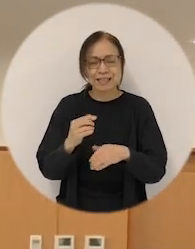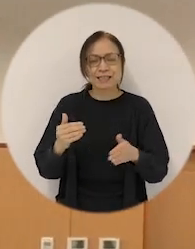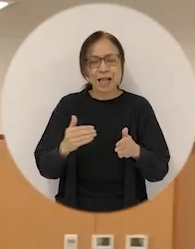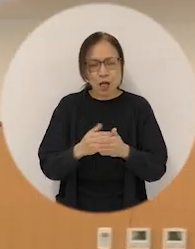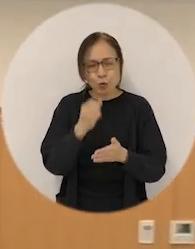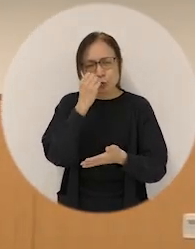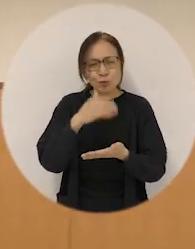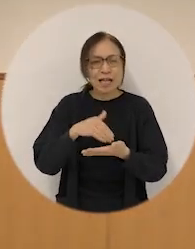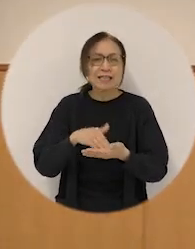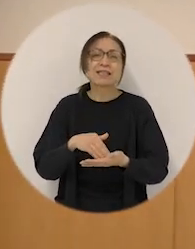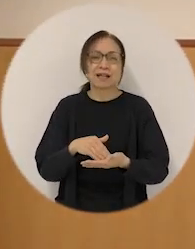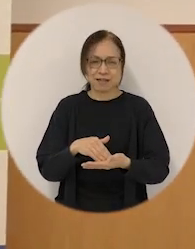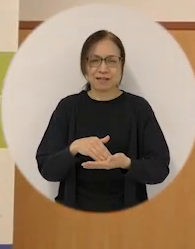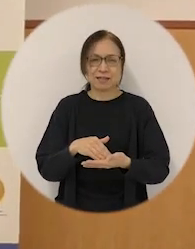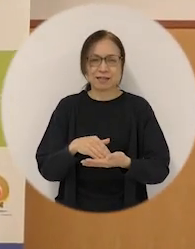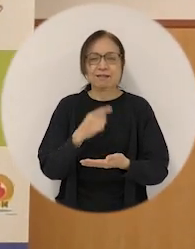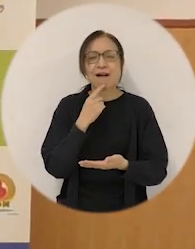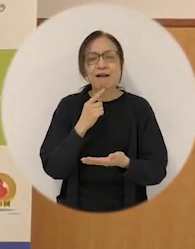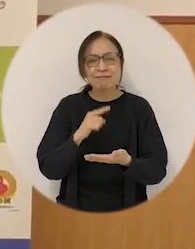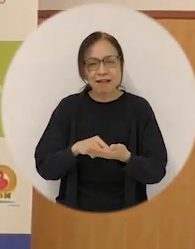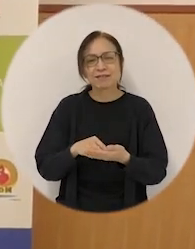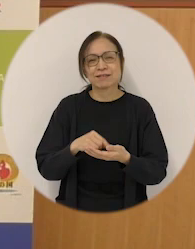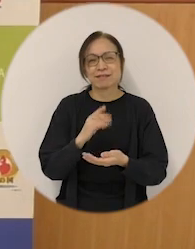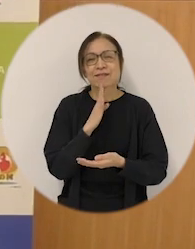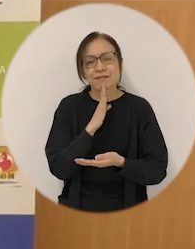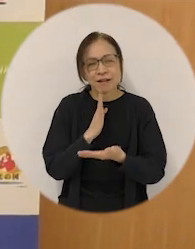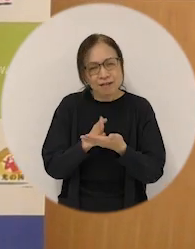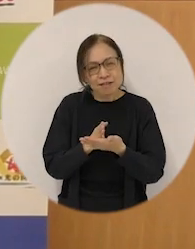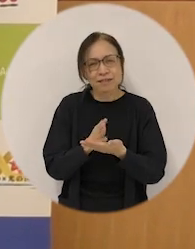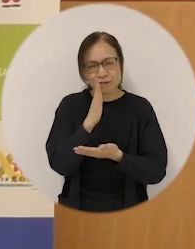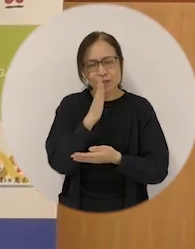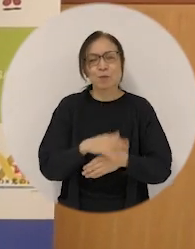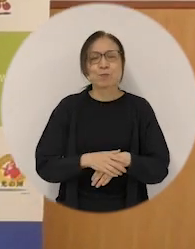柔らかい言葉で話していただきました。 はい、